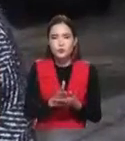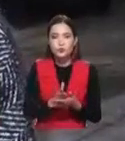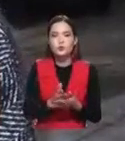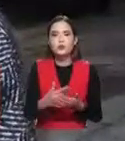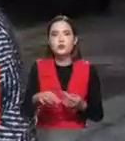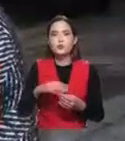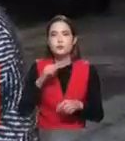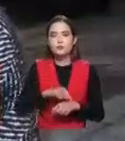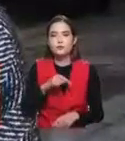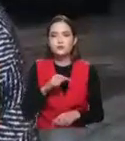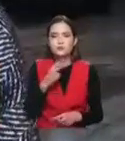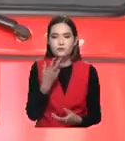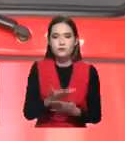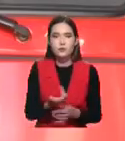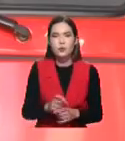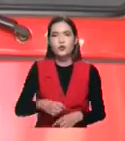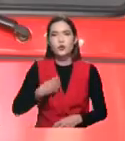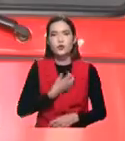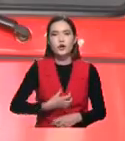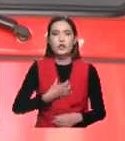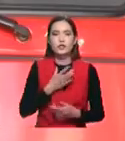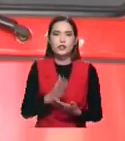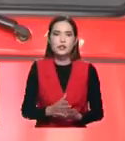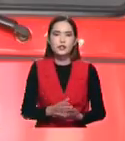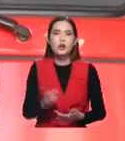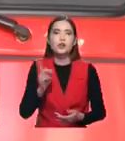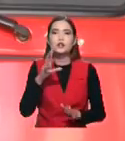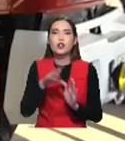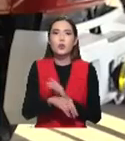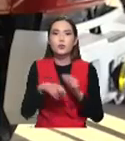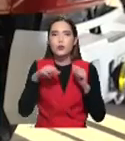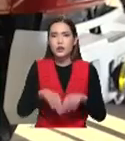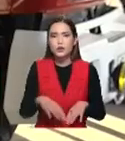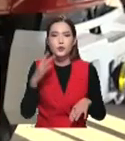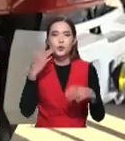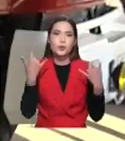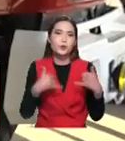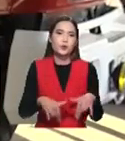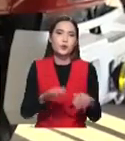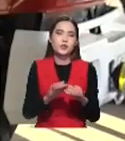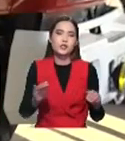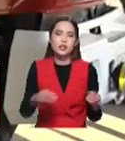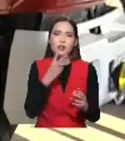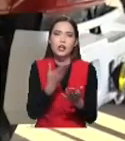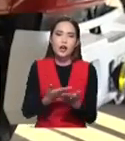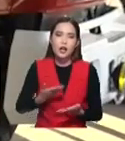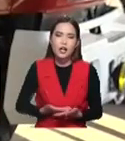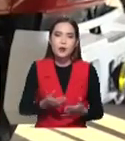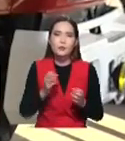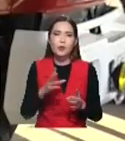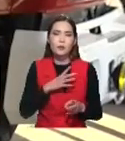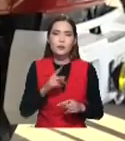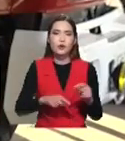своими. Это очень важно. Когда дети приходят, в первую очередь они удивляются. Мы воспитываем детей, чтобы у них были